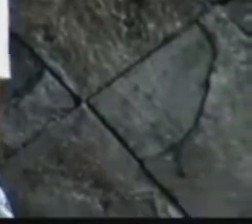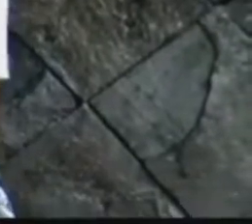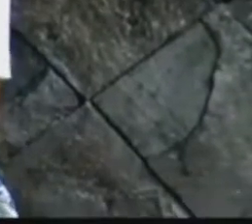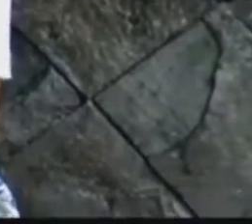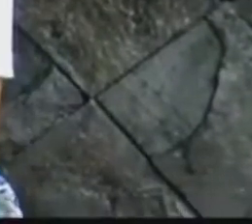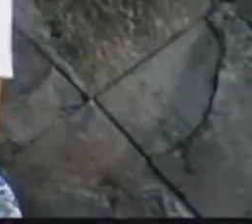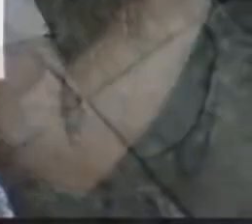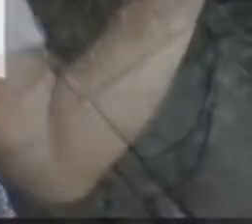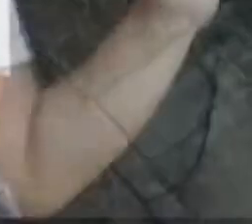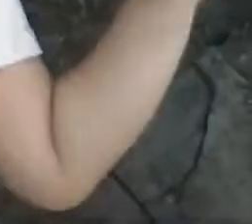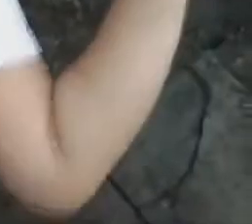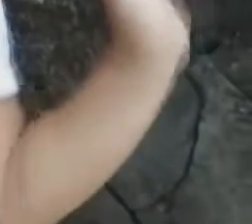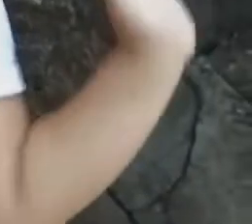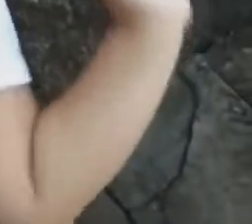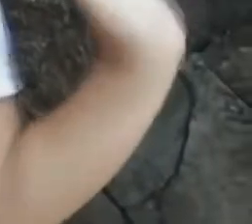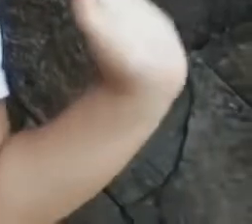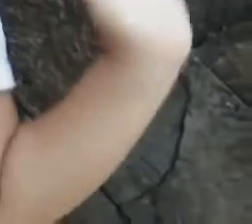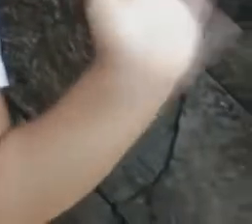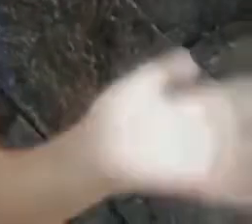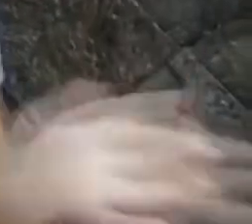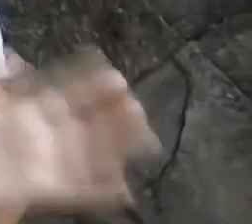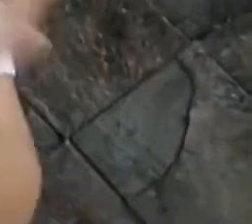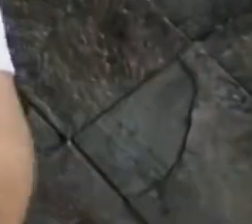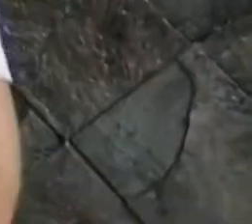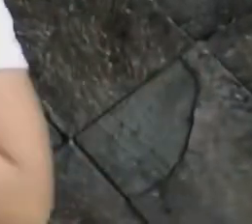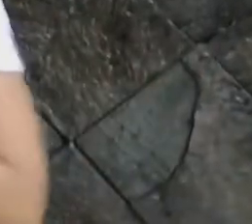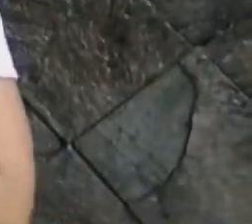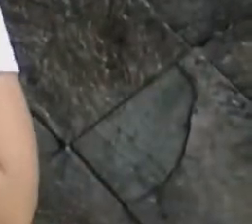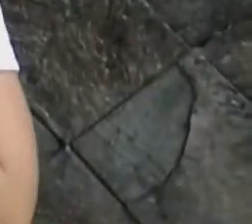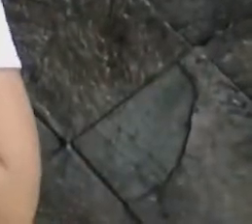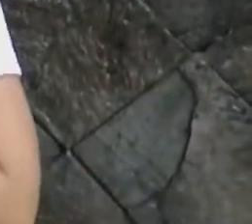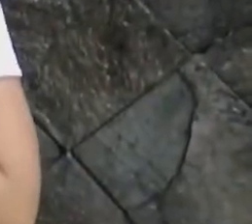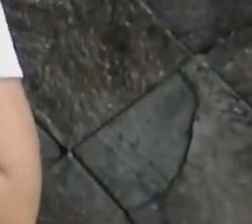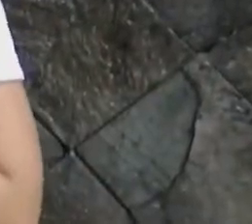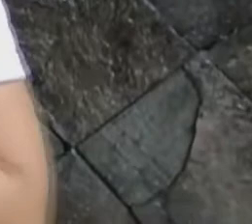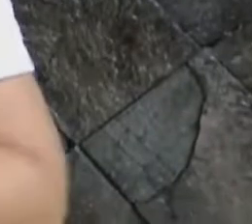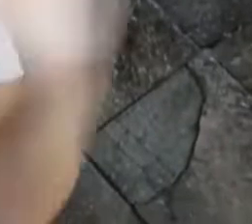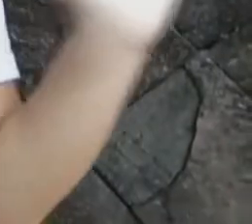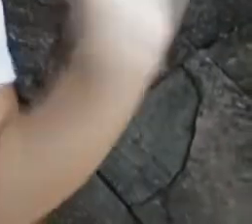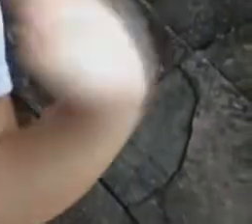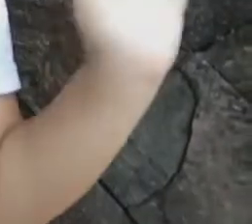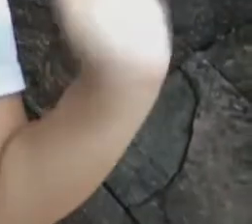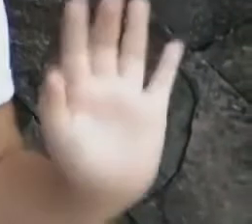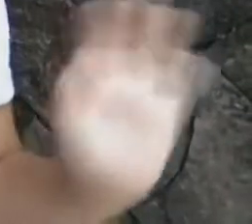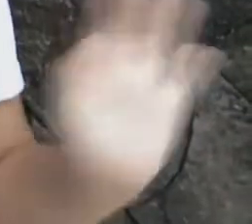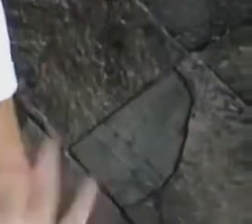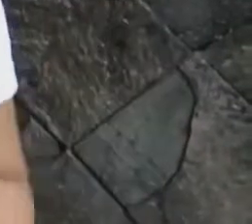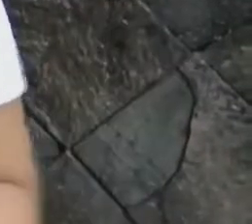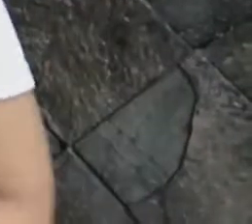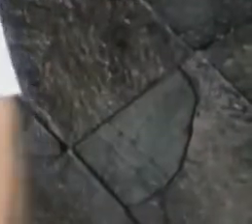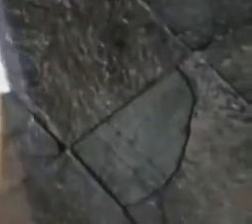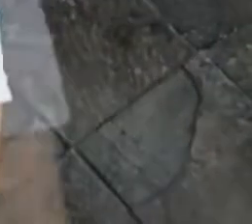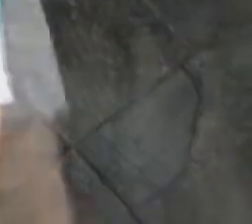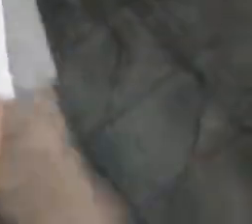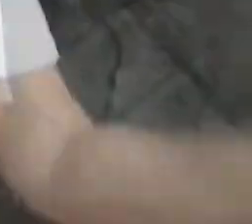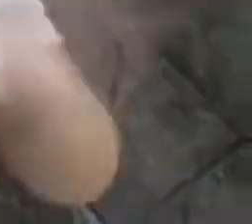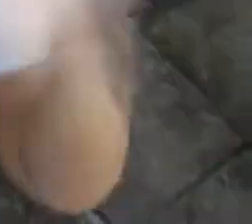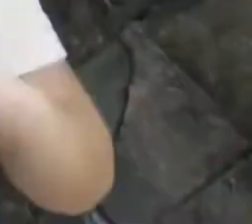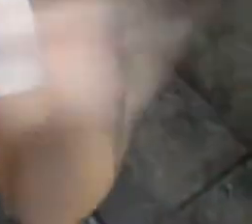hilang ya Rawa saya Akil selamat Hai hari anak sedunia ya